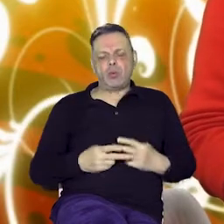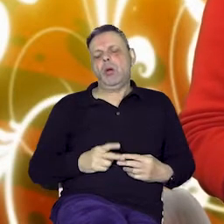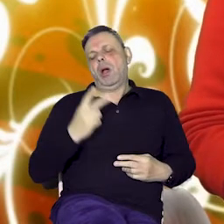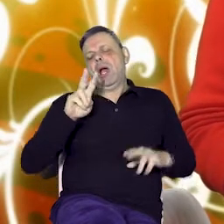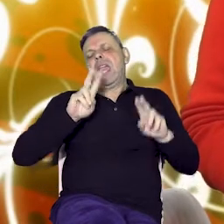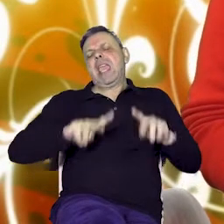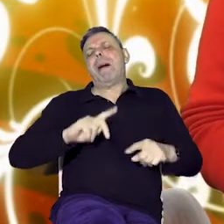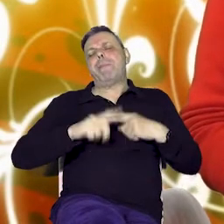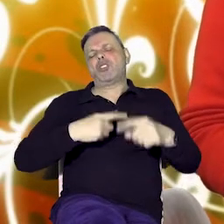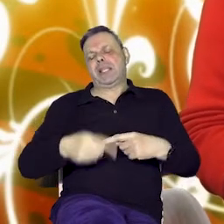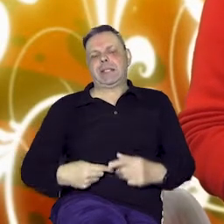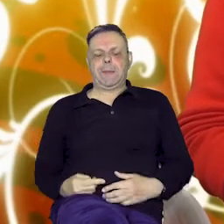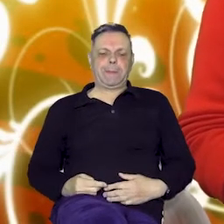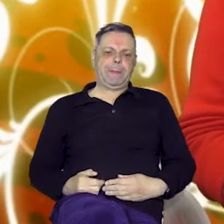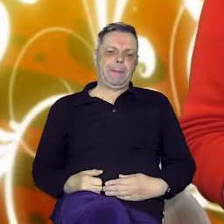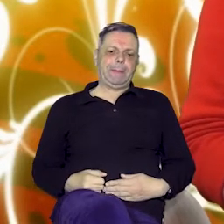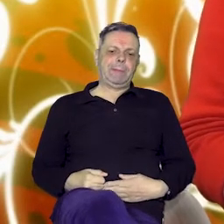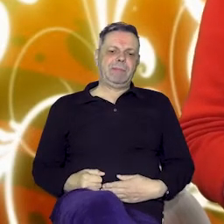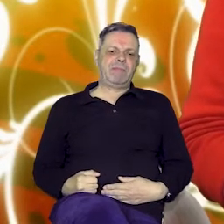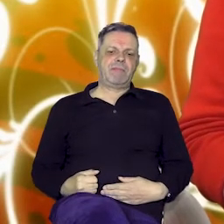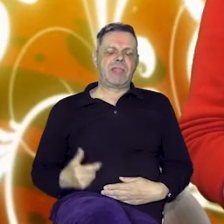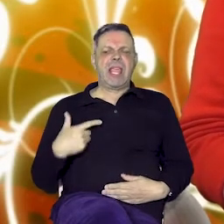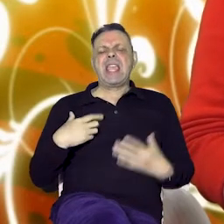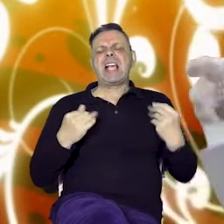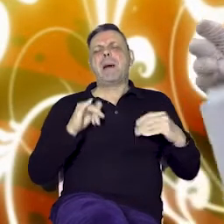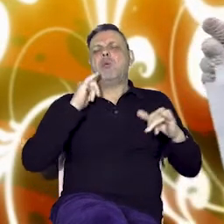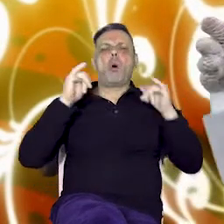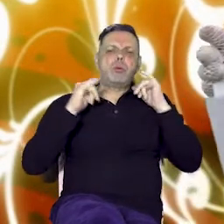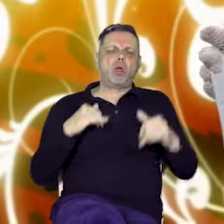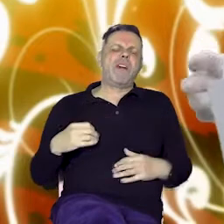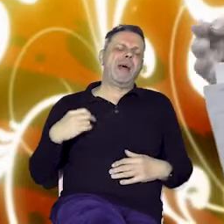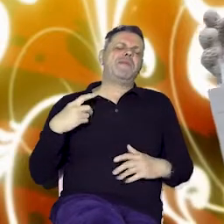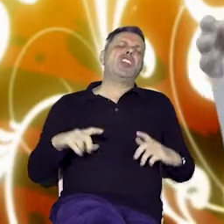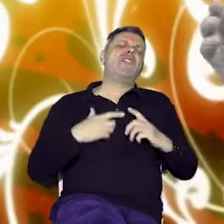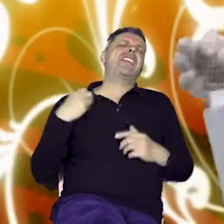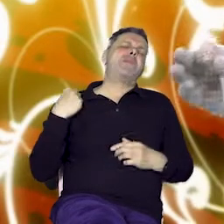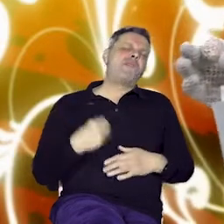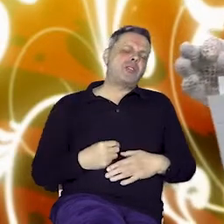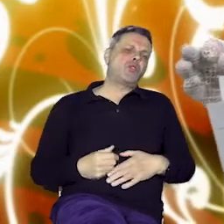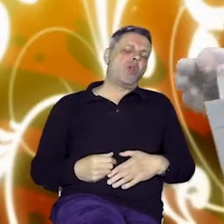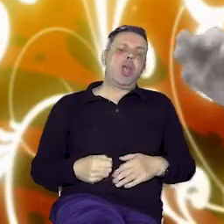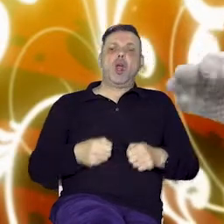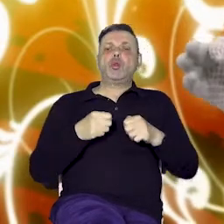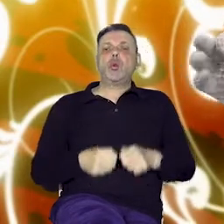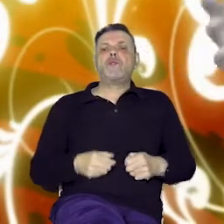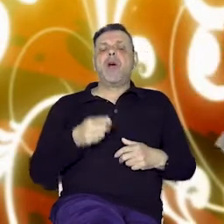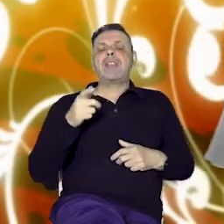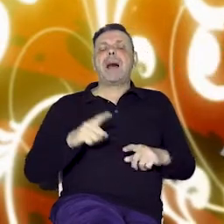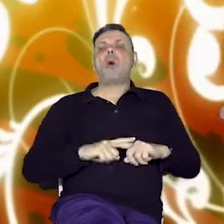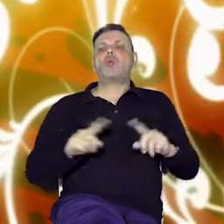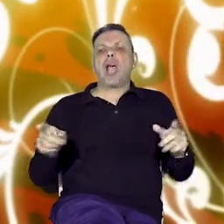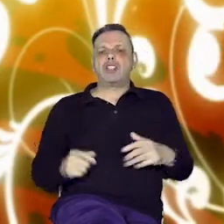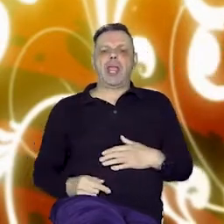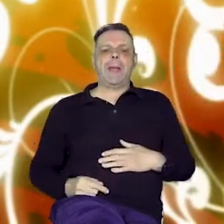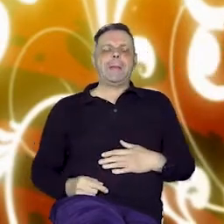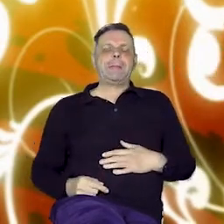Ali vam ja moram kazati, ja sam jako puno putovala i u Francuskoj sam živjela i sve. Društvo je tamo drugačije